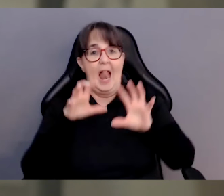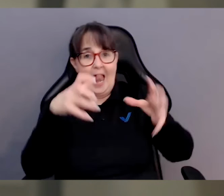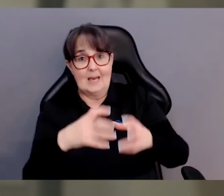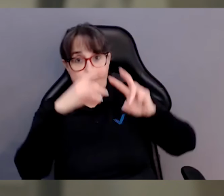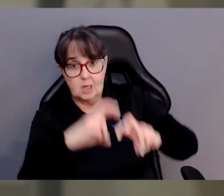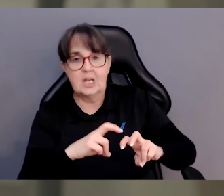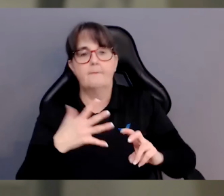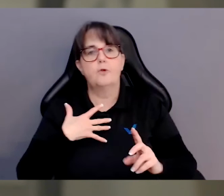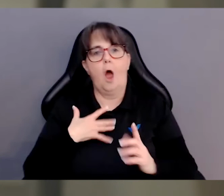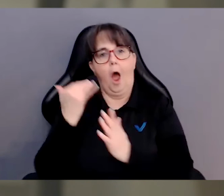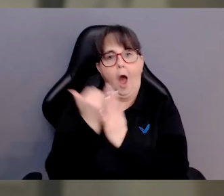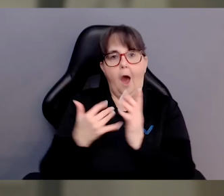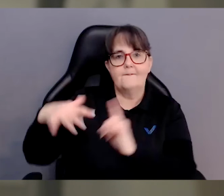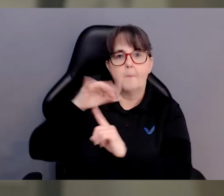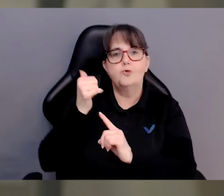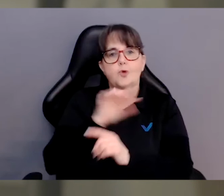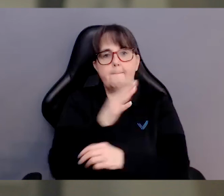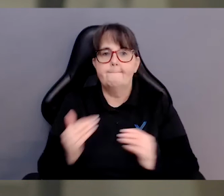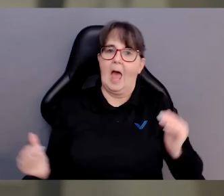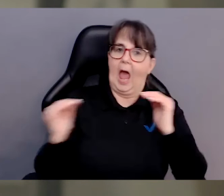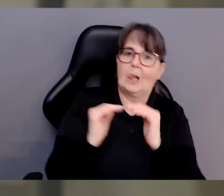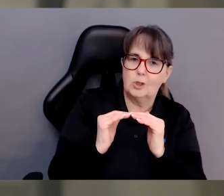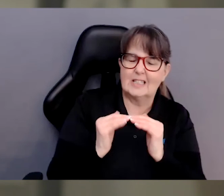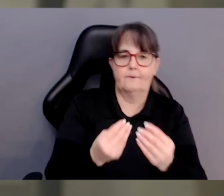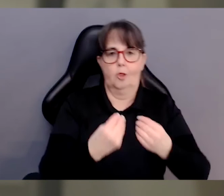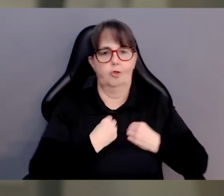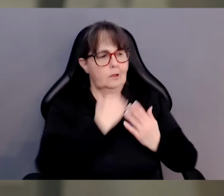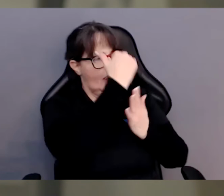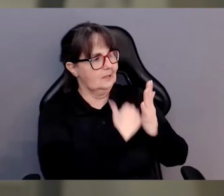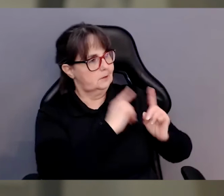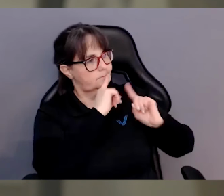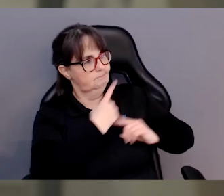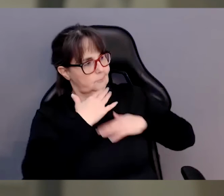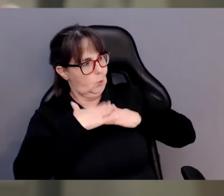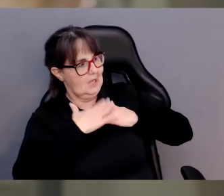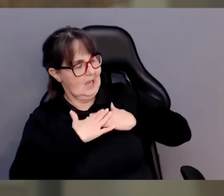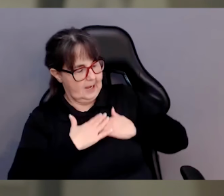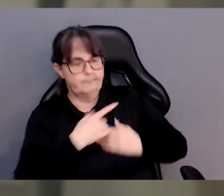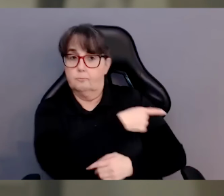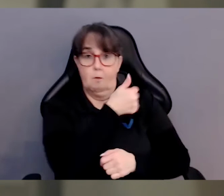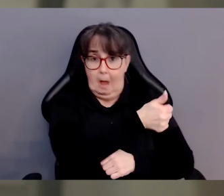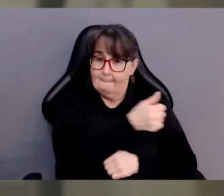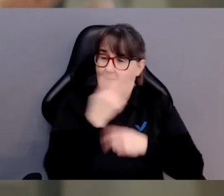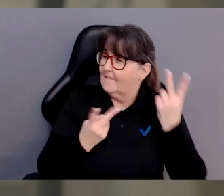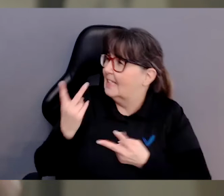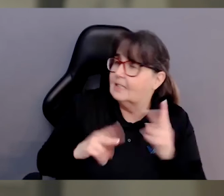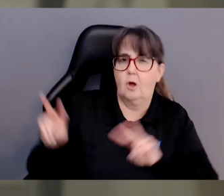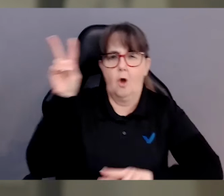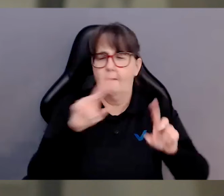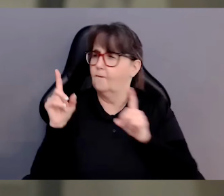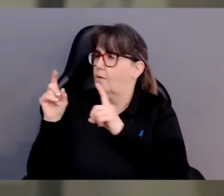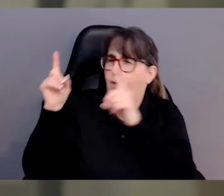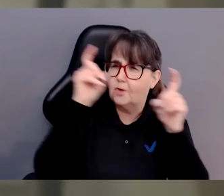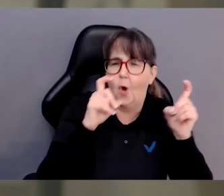les environnements plus inclusifs. Alors, ils nous ont fait une liste de recommandations. Ils ont regardé le musée, ils sont promenés partout, ils ont regardé plein de choses, ils ont pris